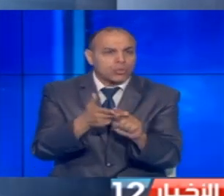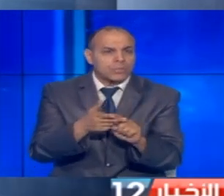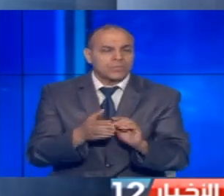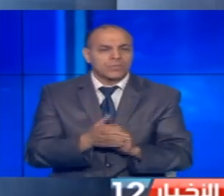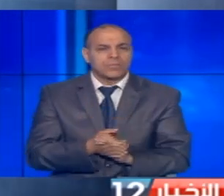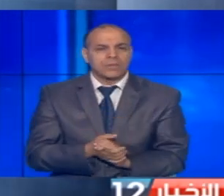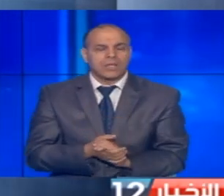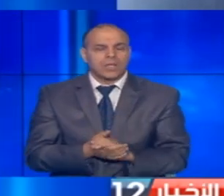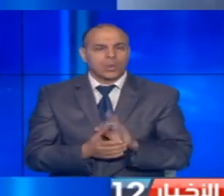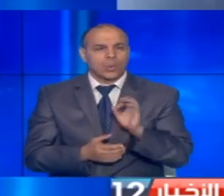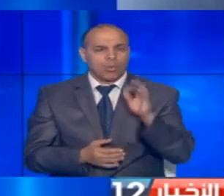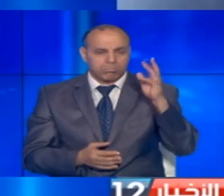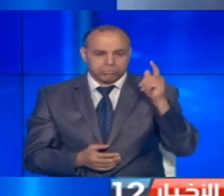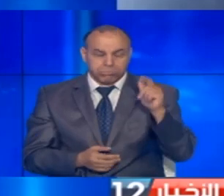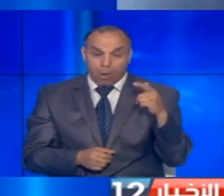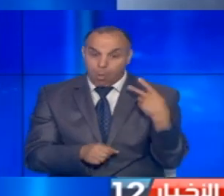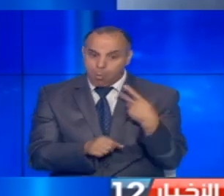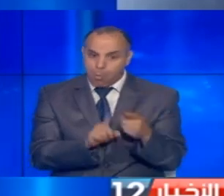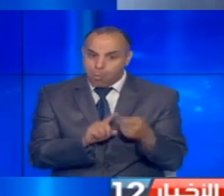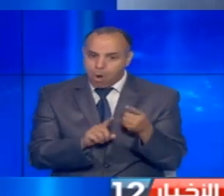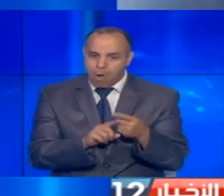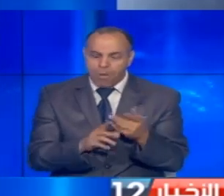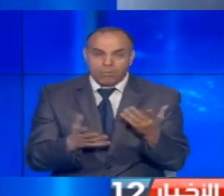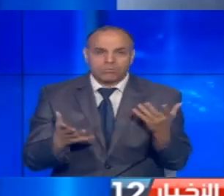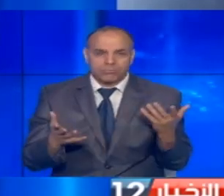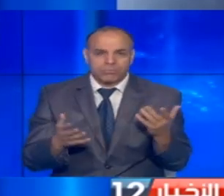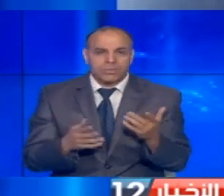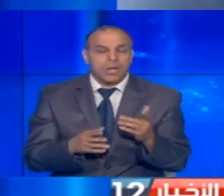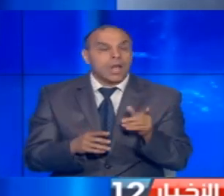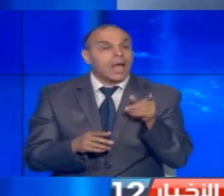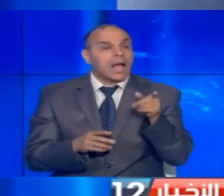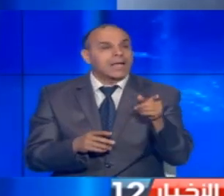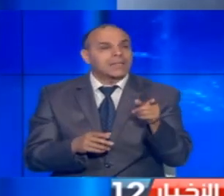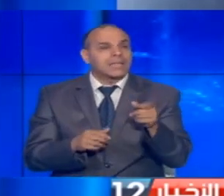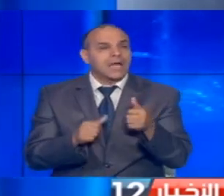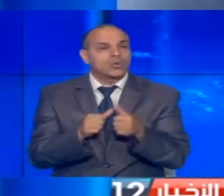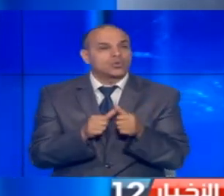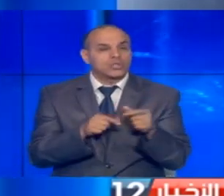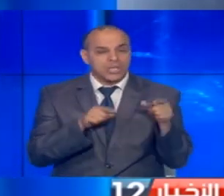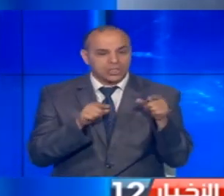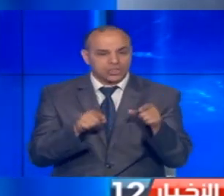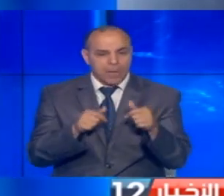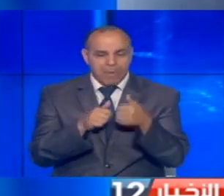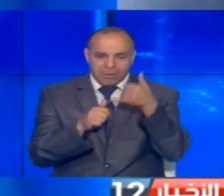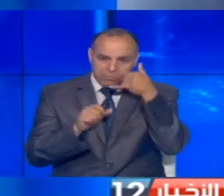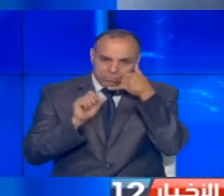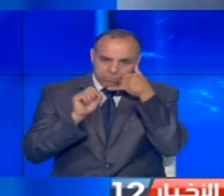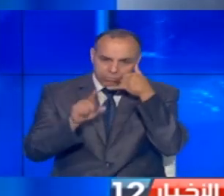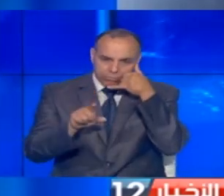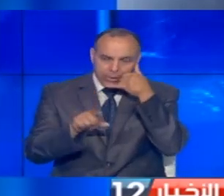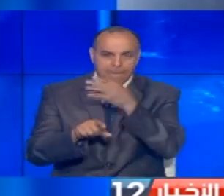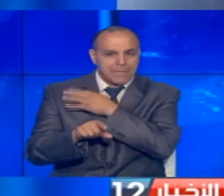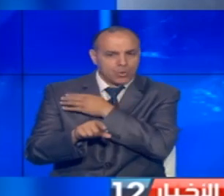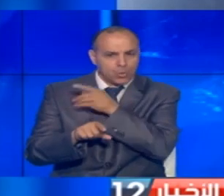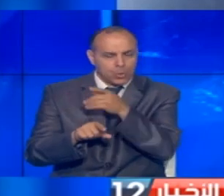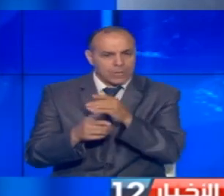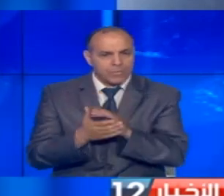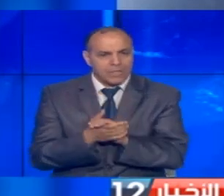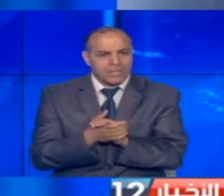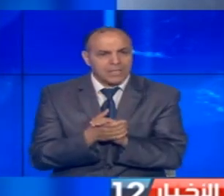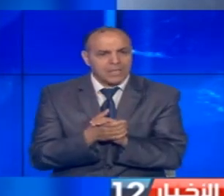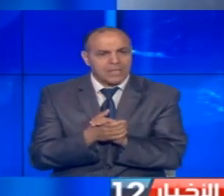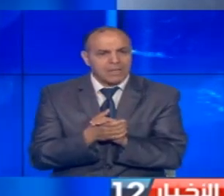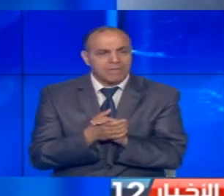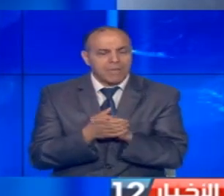نعم، الأرقام طبعا هذه محينة. كذلك بمناسبة وجودك معنا سيد خليفة الشيباني، تم